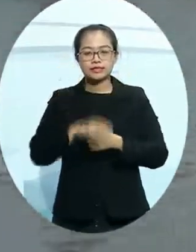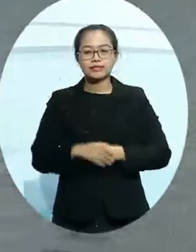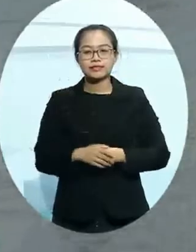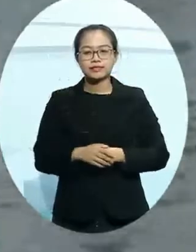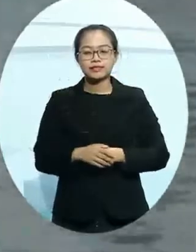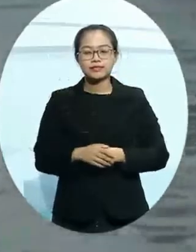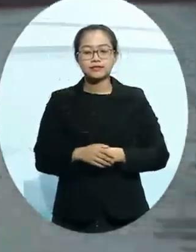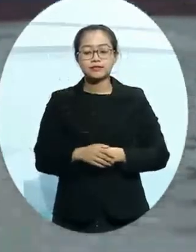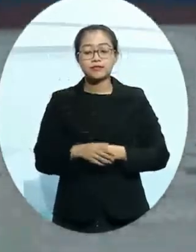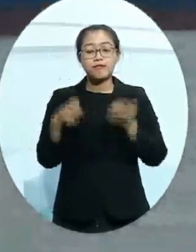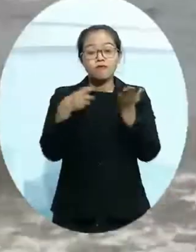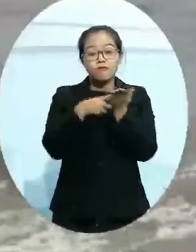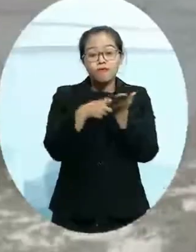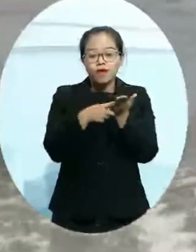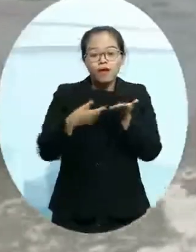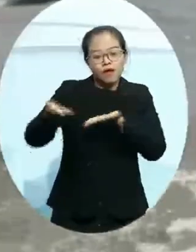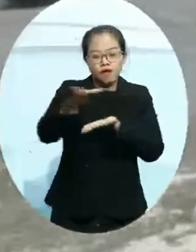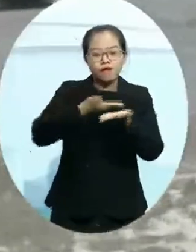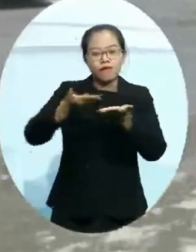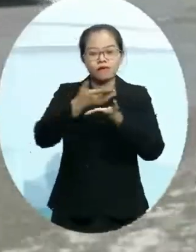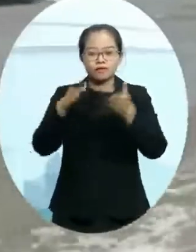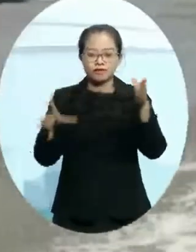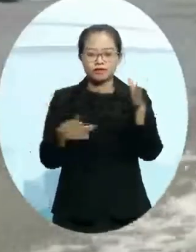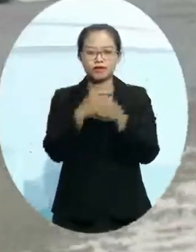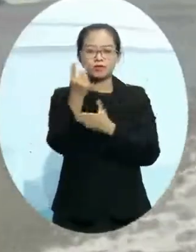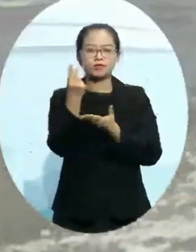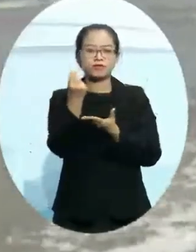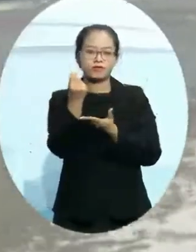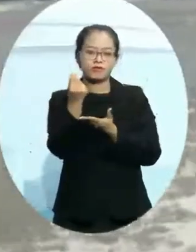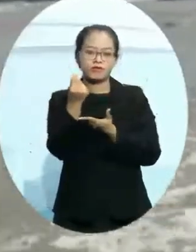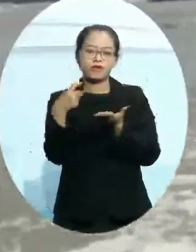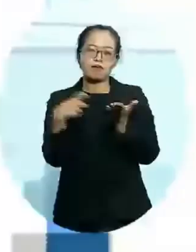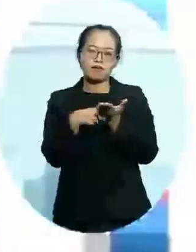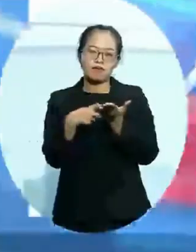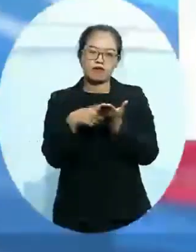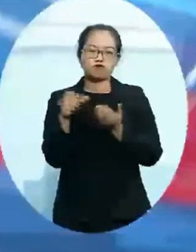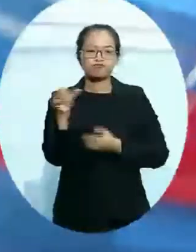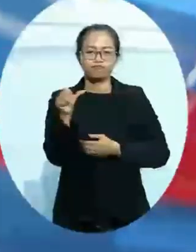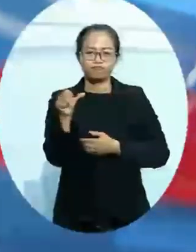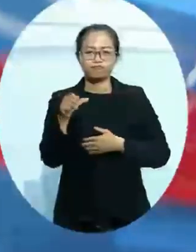chuyển do các đơn vị thống nhất trên cơ sở đảm bảo bình ổn giá thực tế.